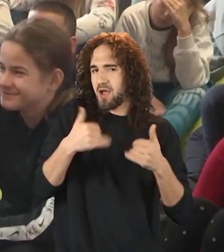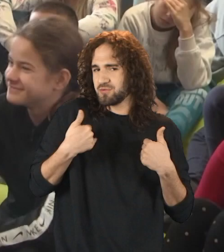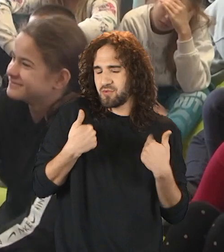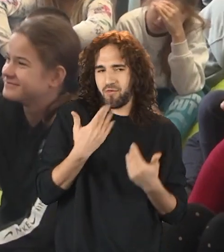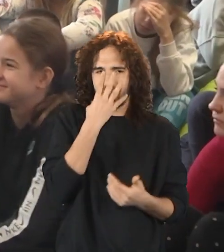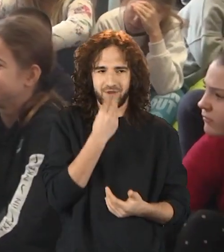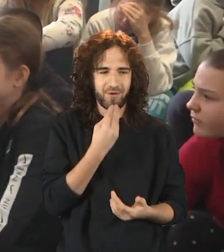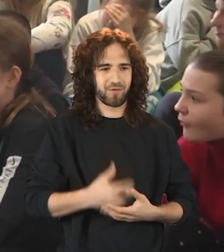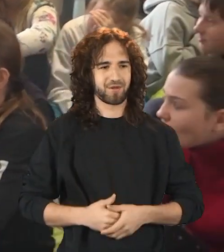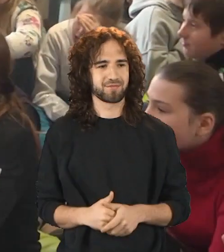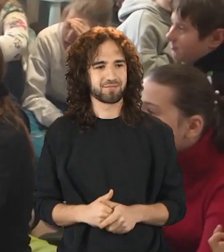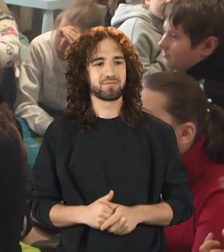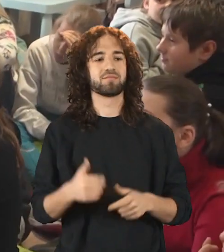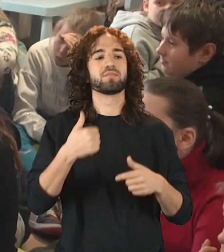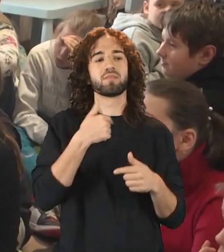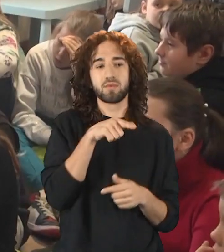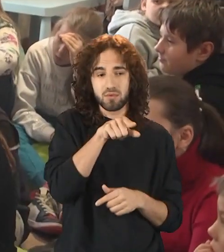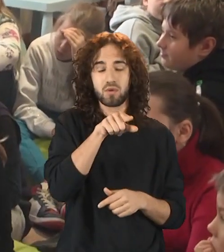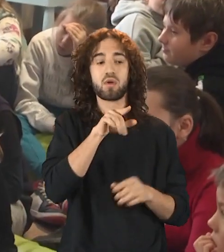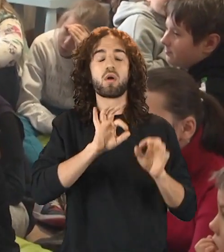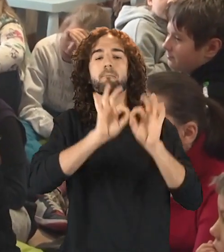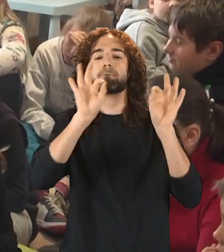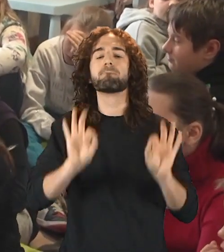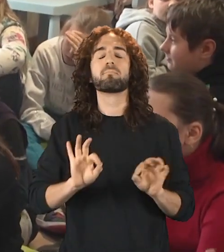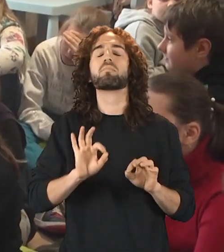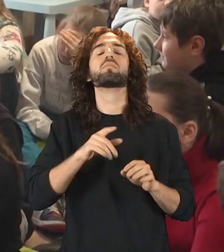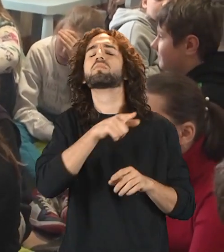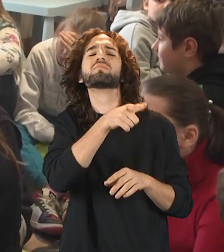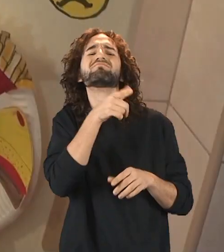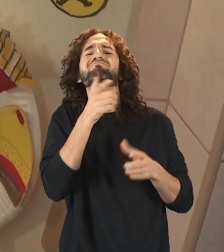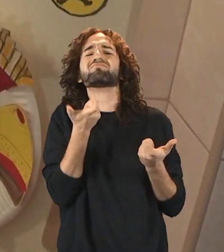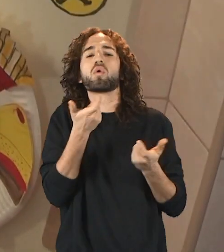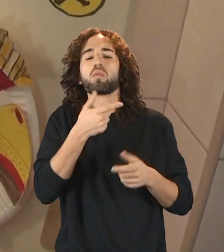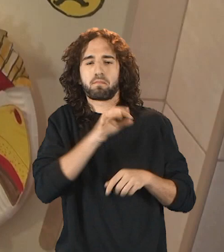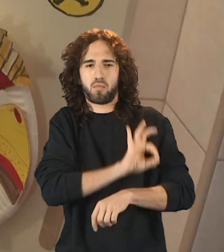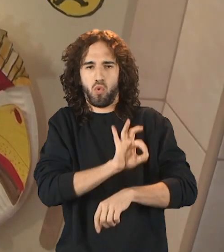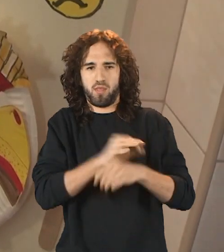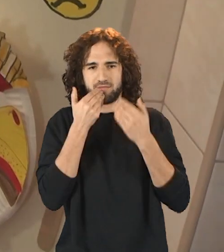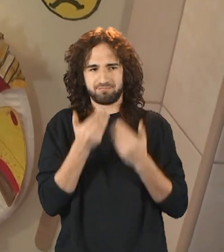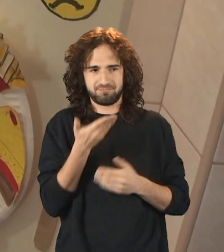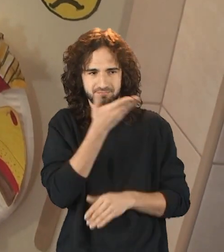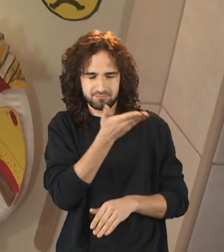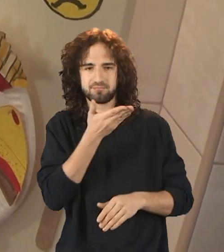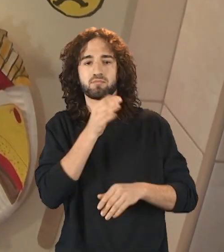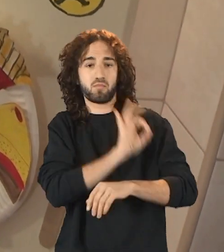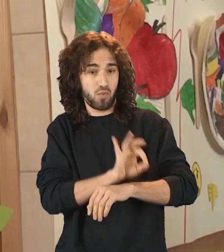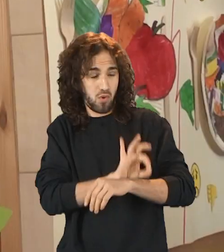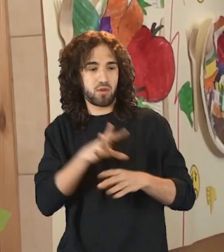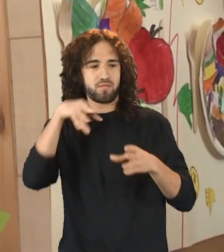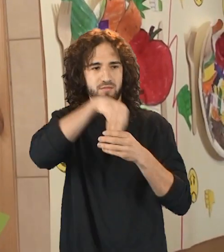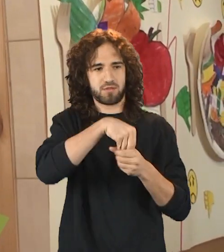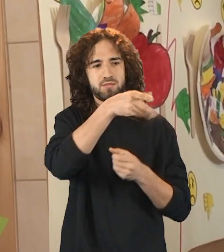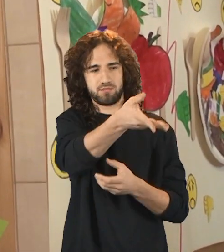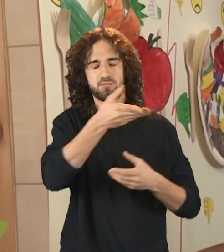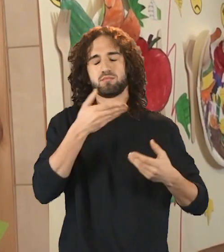wyglądać. Działania te zrealizowano w ramach projektu świetlic szkolnych dzieci polskich i ukraińskich pod tytułem Wiem co jem,